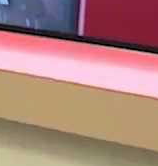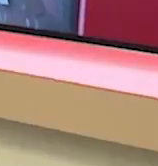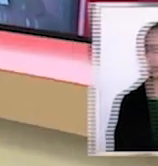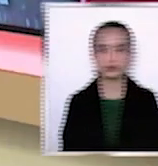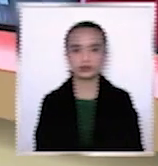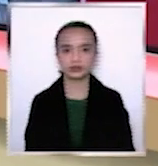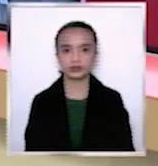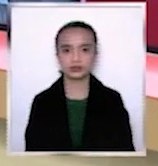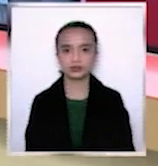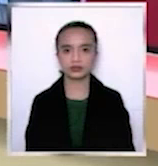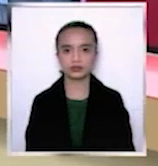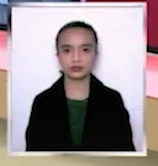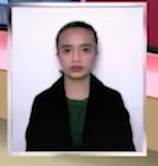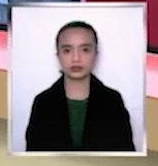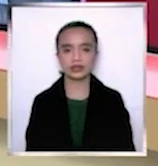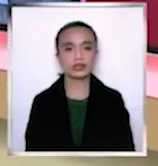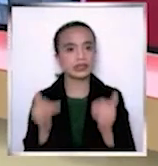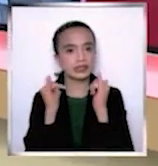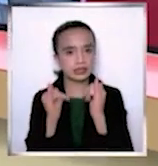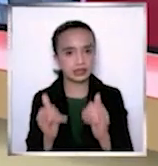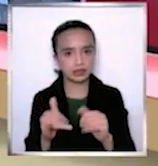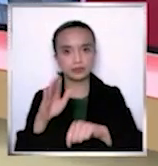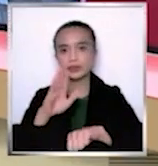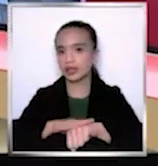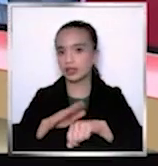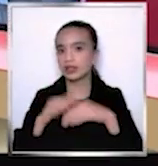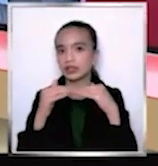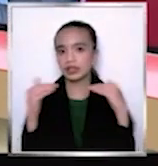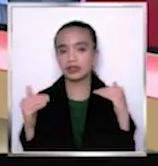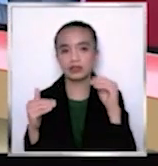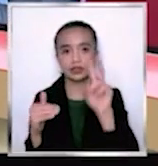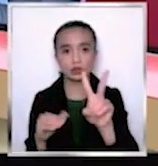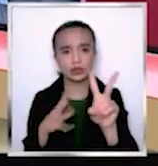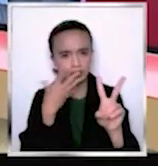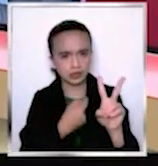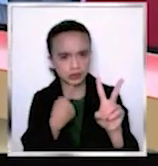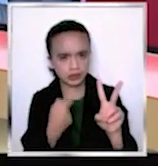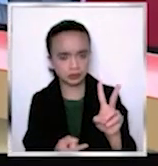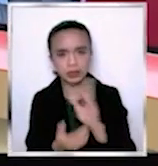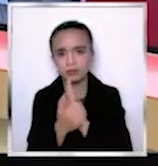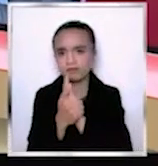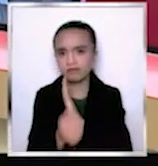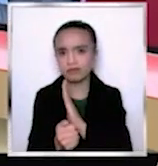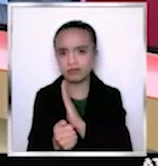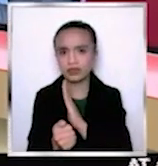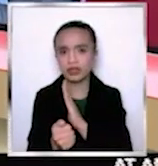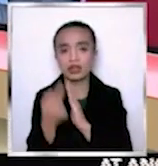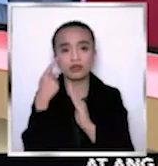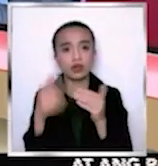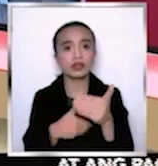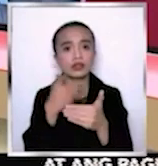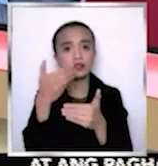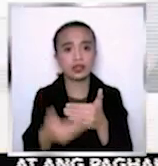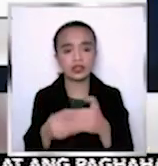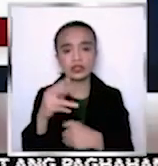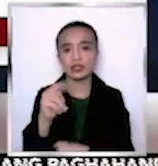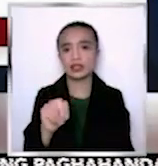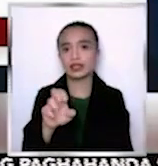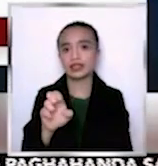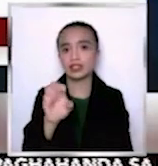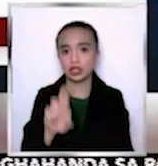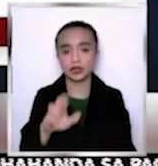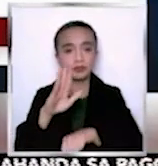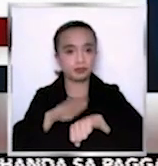Manatili muna sa Alert Level 2. Yan ang opinyon ng isang eksperto kaugnay sa susunod na alert level ng NCR. Sa laging